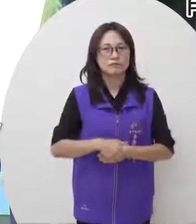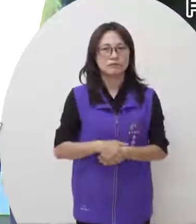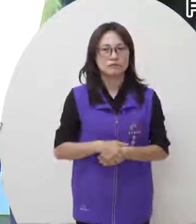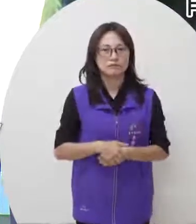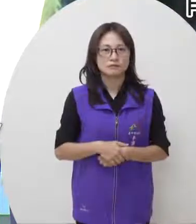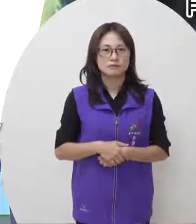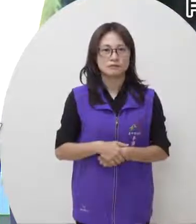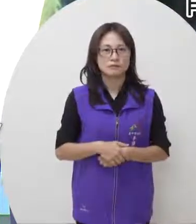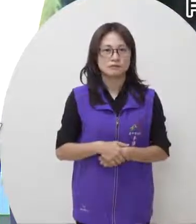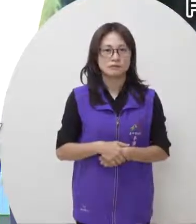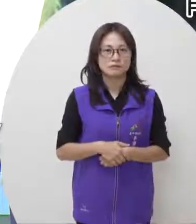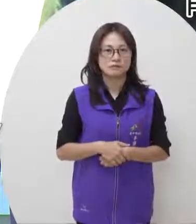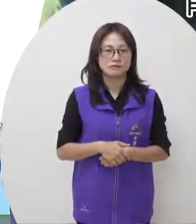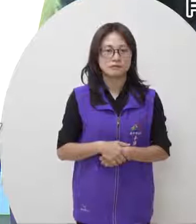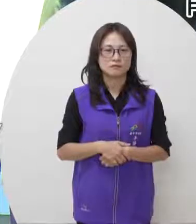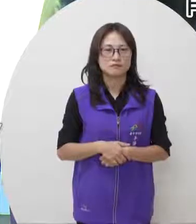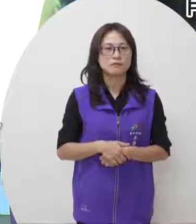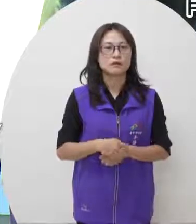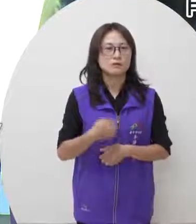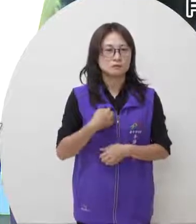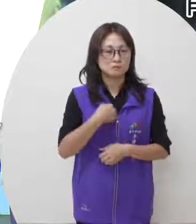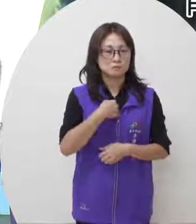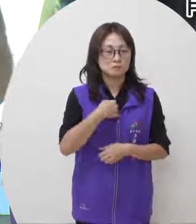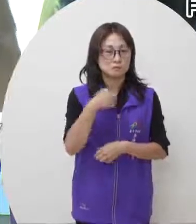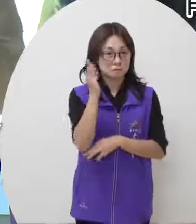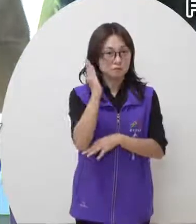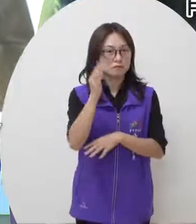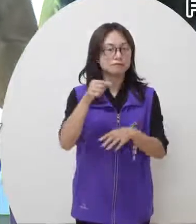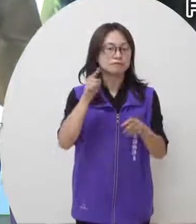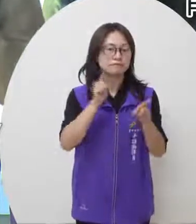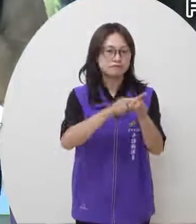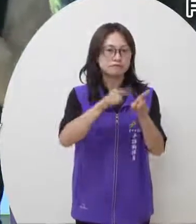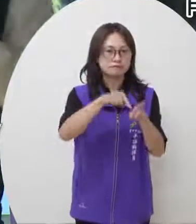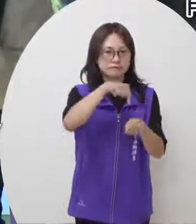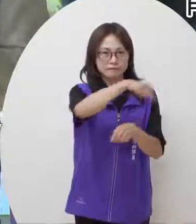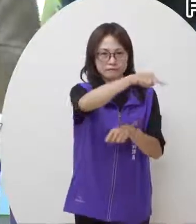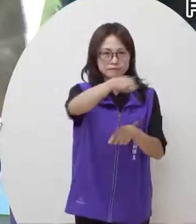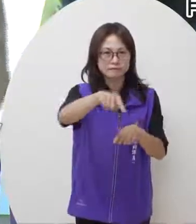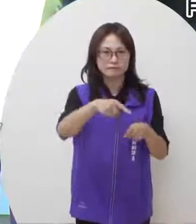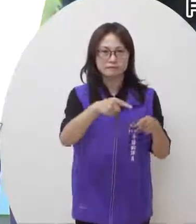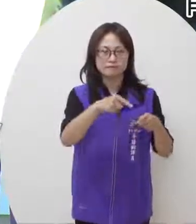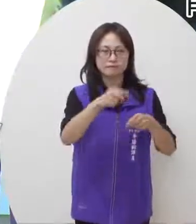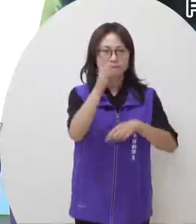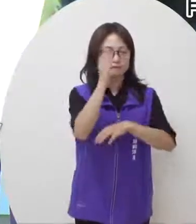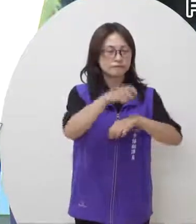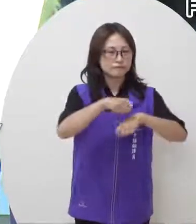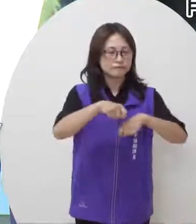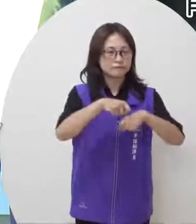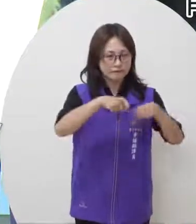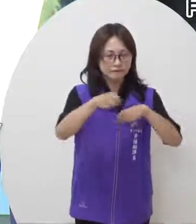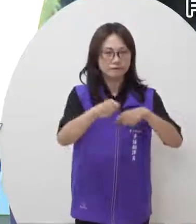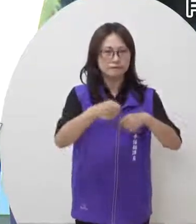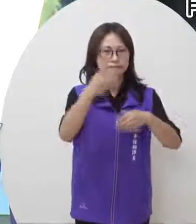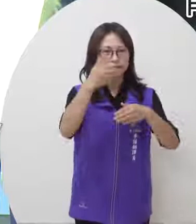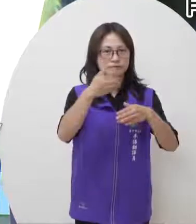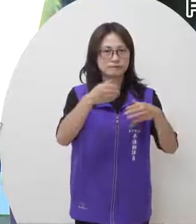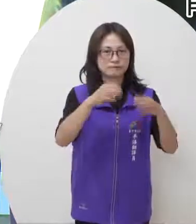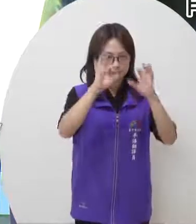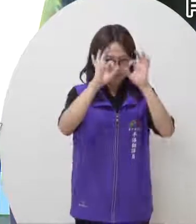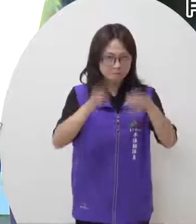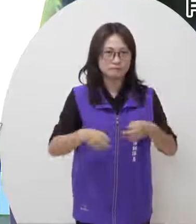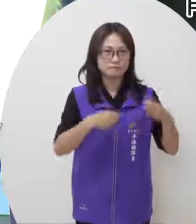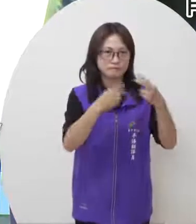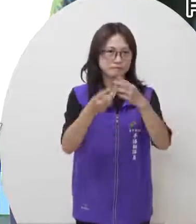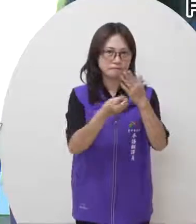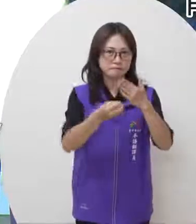同步滚动检讨相关这些公车的福利政策。第三个，捷运新纪元，台中市当然从今年年底捷